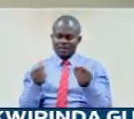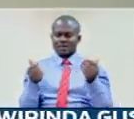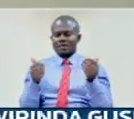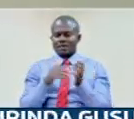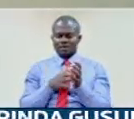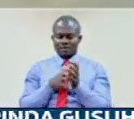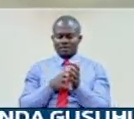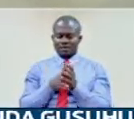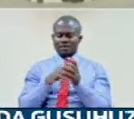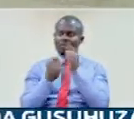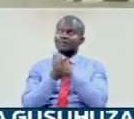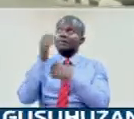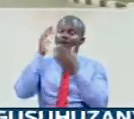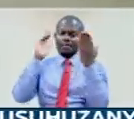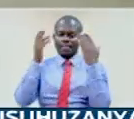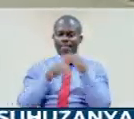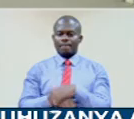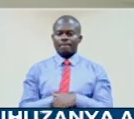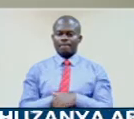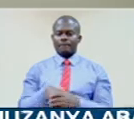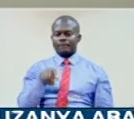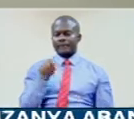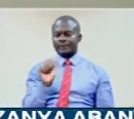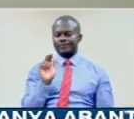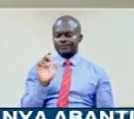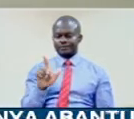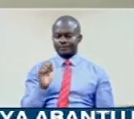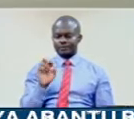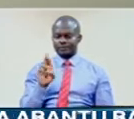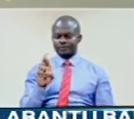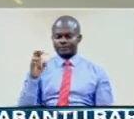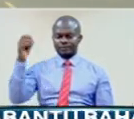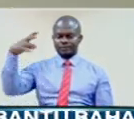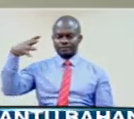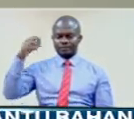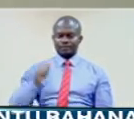budahungabanywa n'imihindagurikire y'ibihe. Paul Rutikanga, Televiziyo Rwanda, i Kigali.